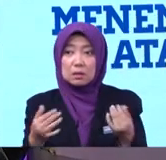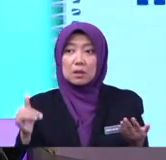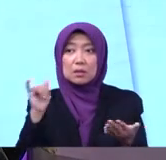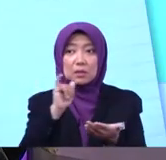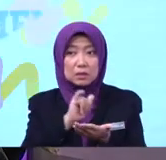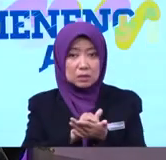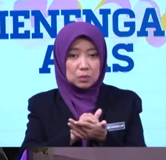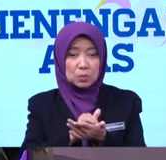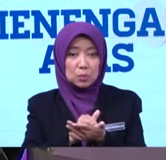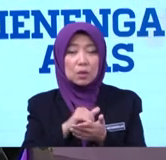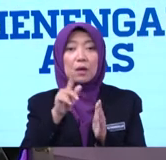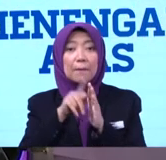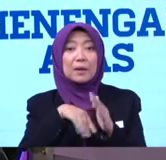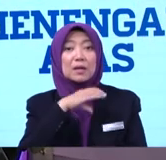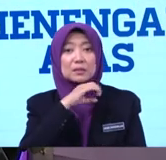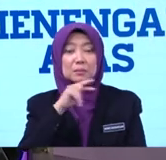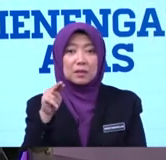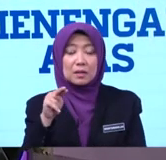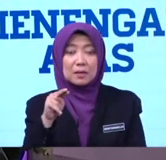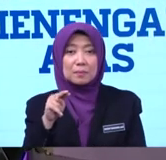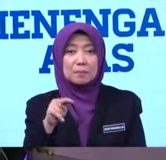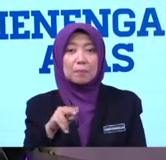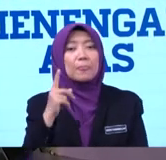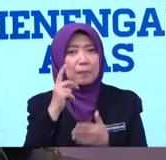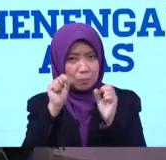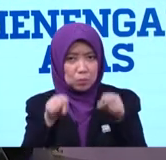kata pencemaran boleh ifanya